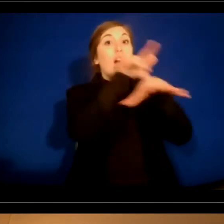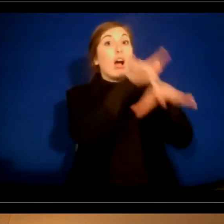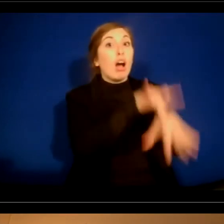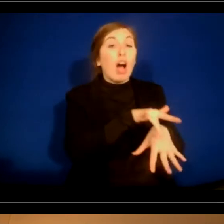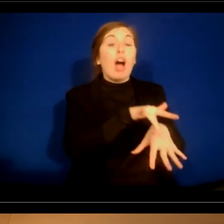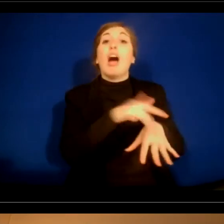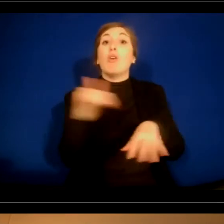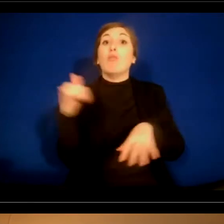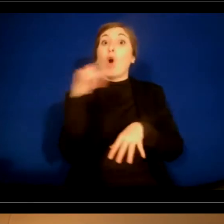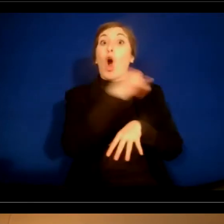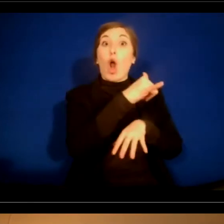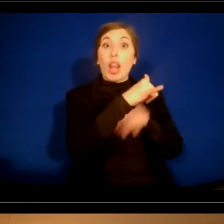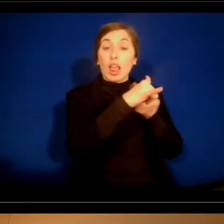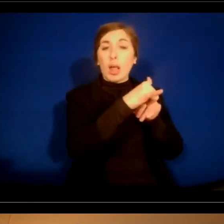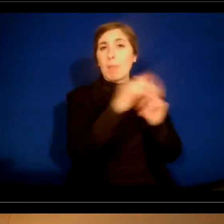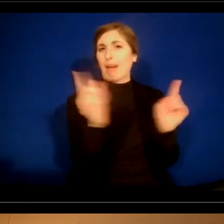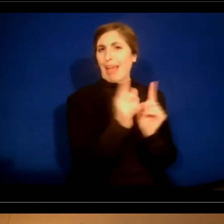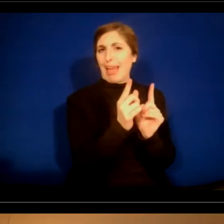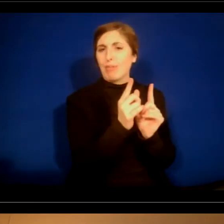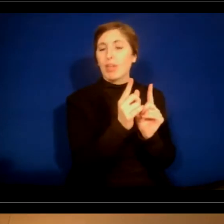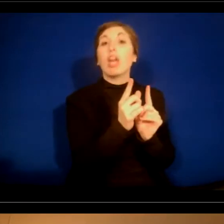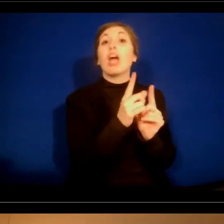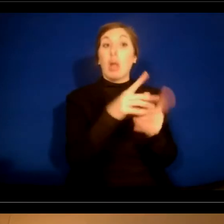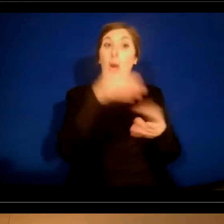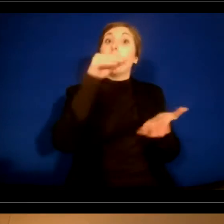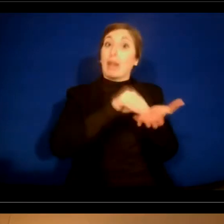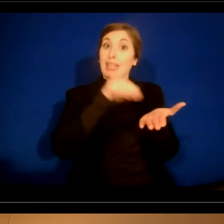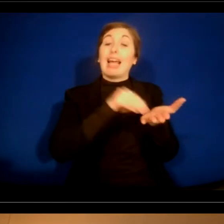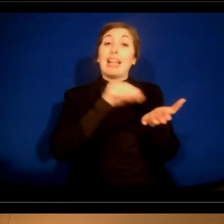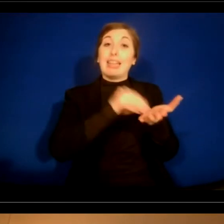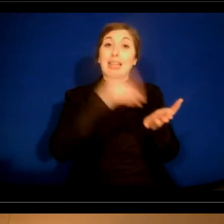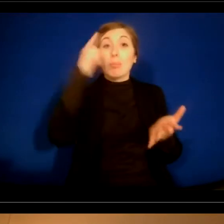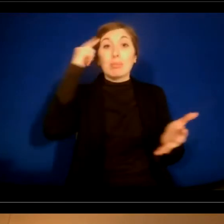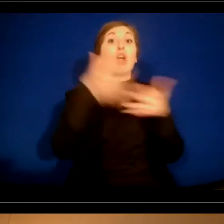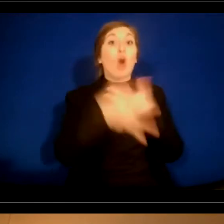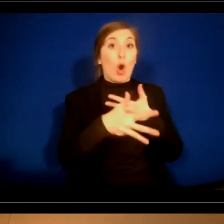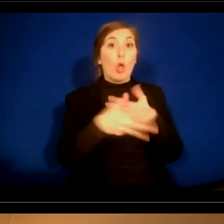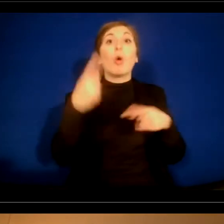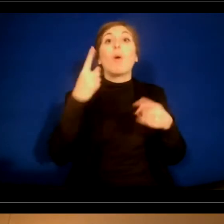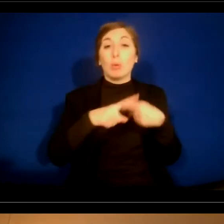bordo e con ovviamente personale medico.